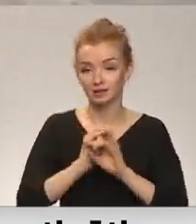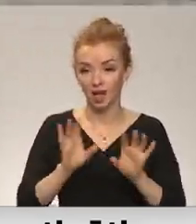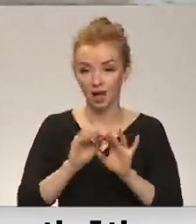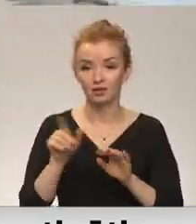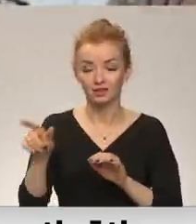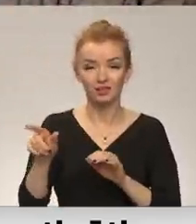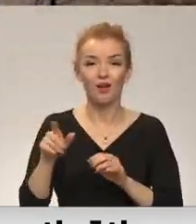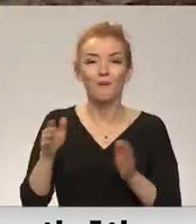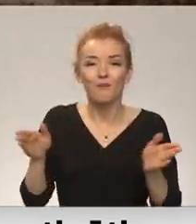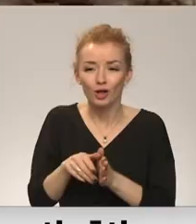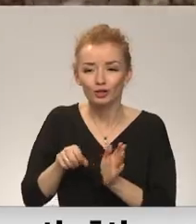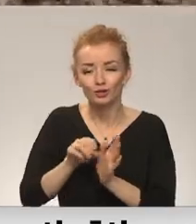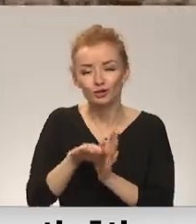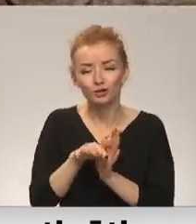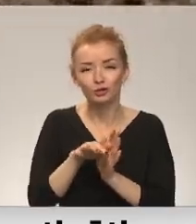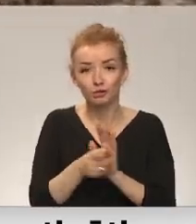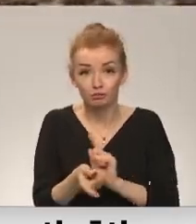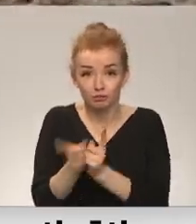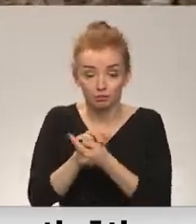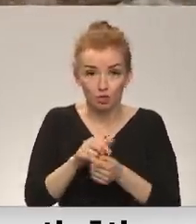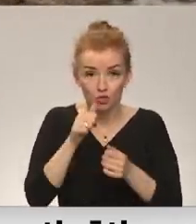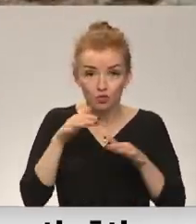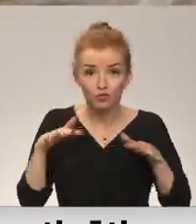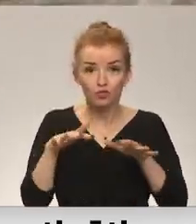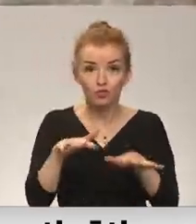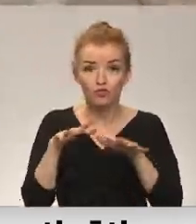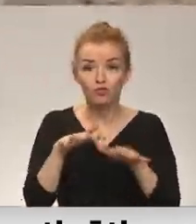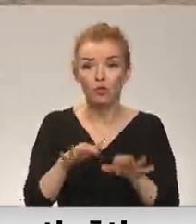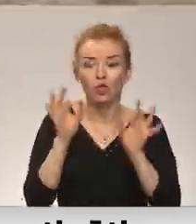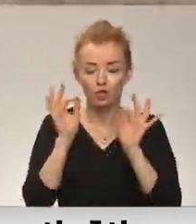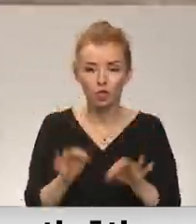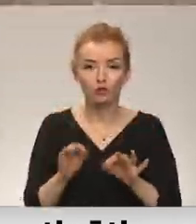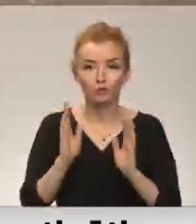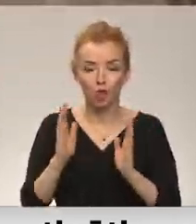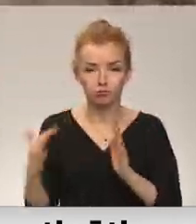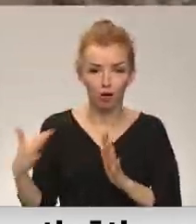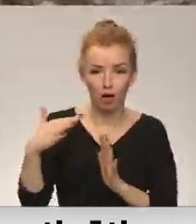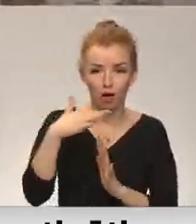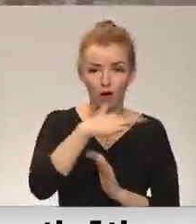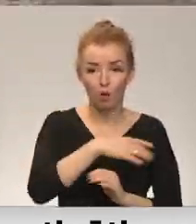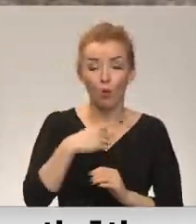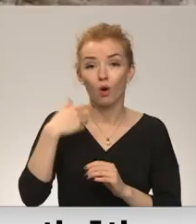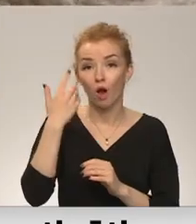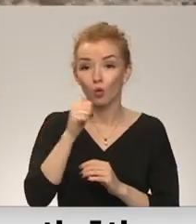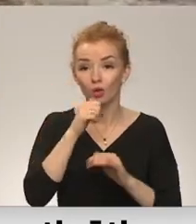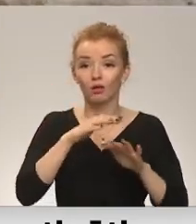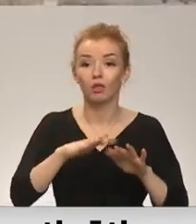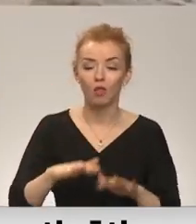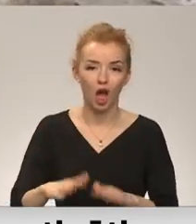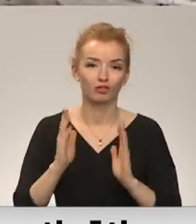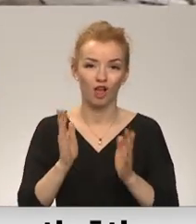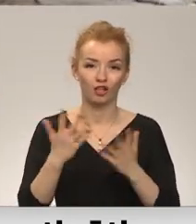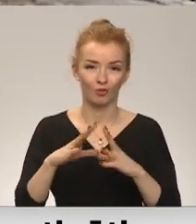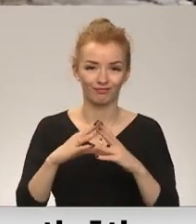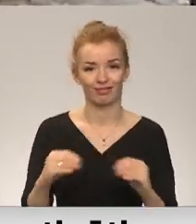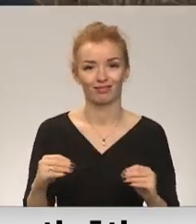strautiņš viens dienas laikā pārvērties par kārtīgu upi un vienā brīdī pilnībā nosedza ceļu, un kad ūdens līmenis kritās, ceļa tur vairs